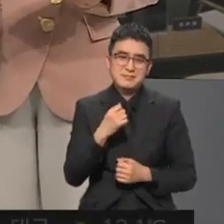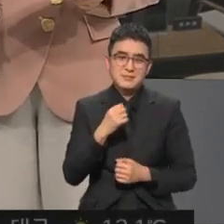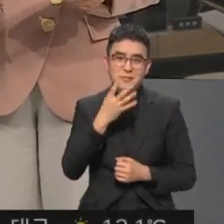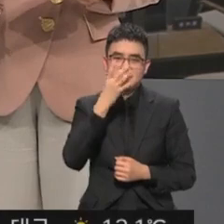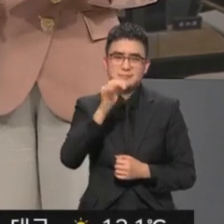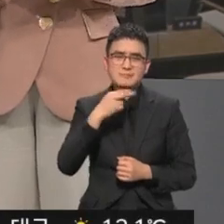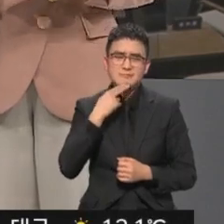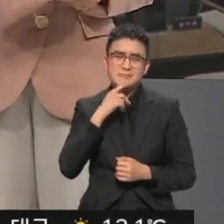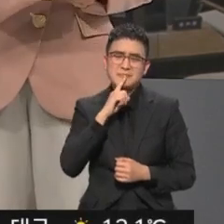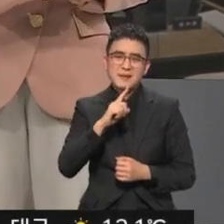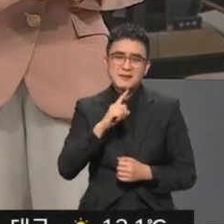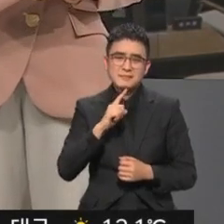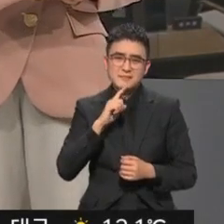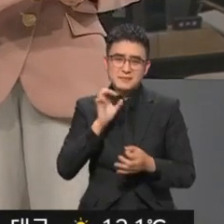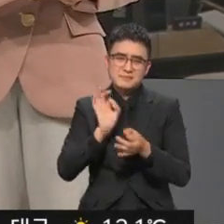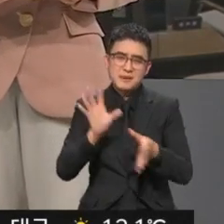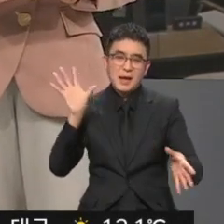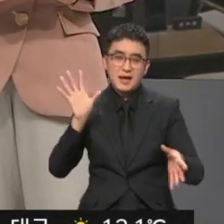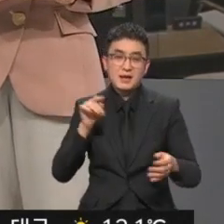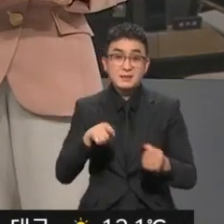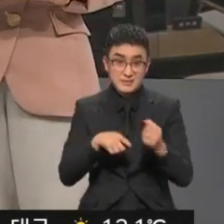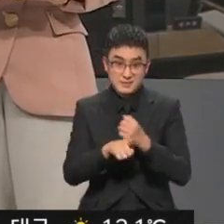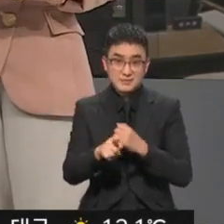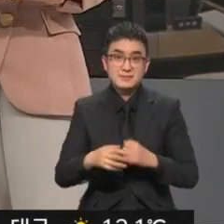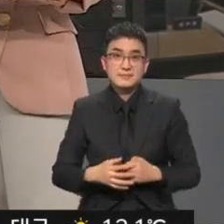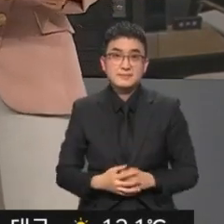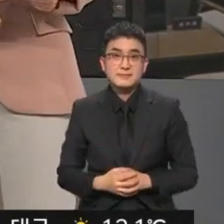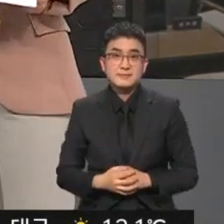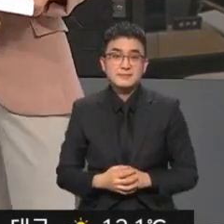쌍방울과 본인을 왜 관련시키냐고도 말을 했습니다.